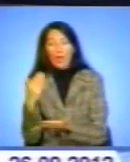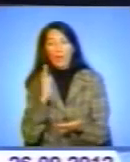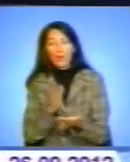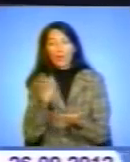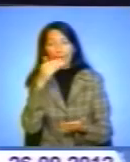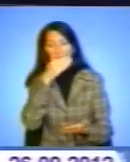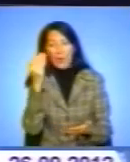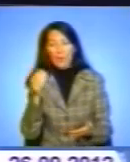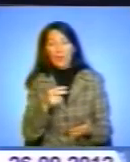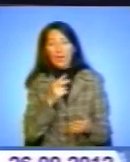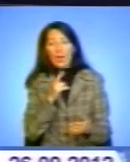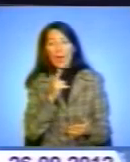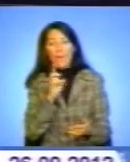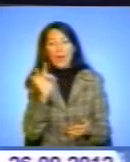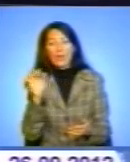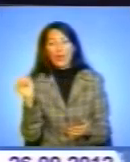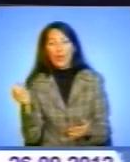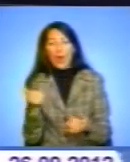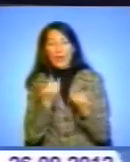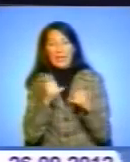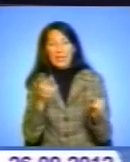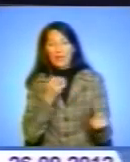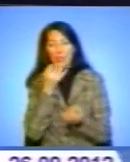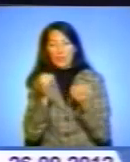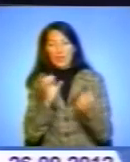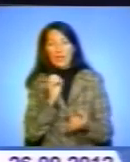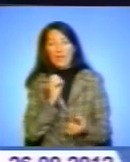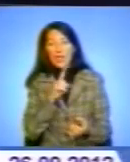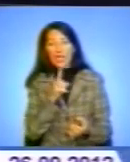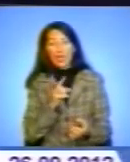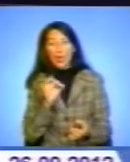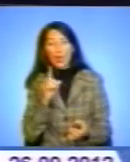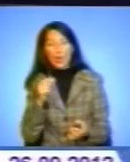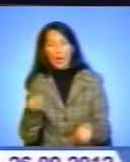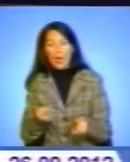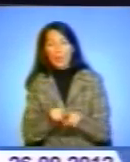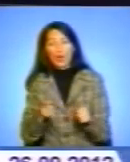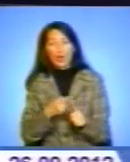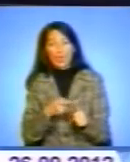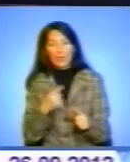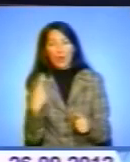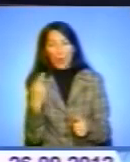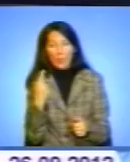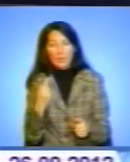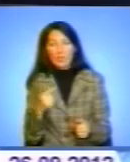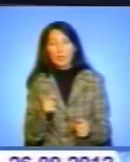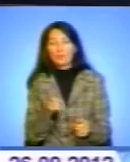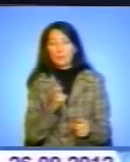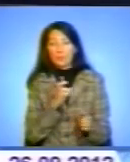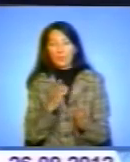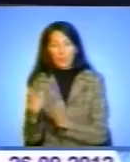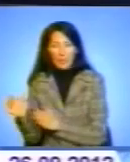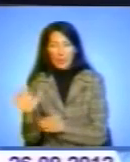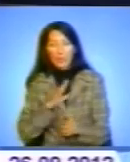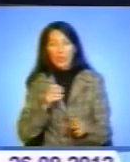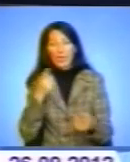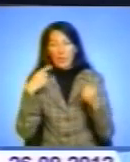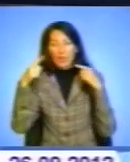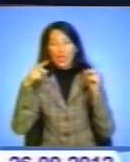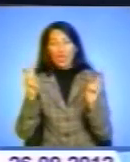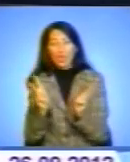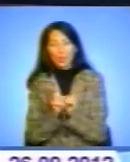Барвінковий словоцвіт Євгена Зузуляка. Під такою назвою в обласній універсальній науковій бібліотеці відбулася творча зустріч